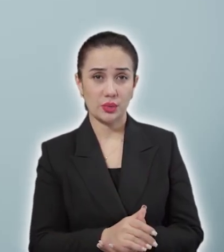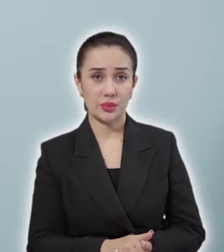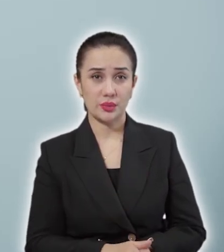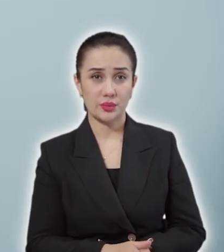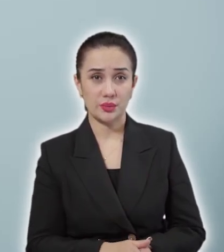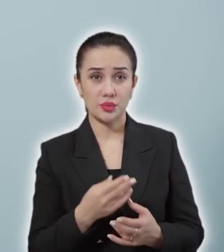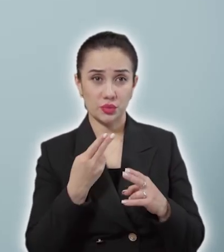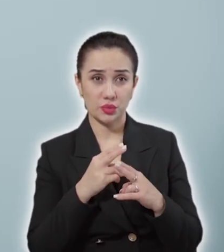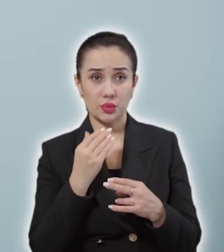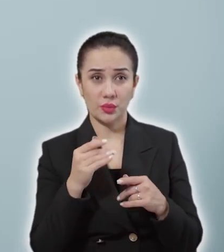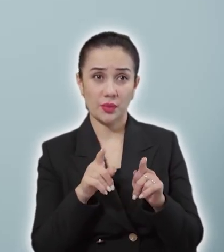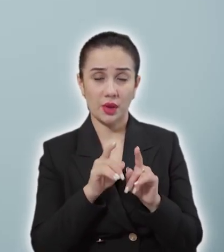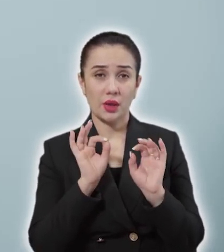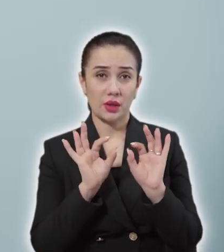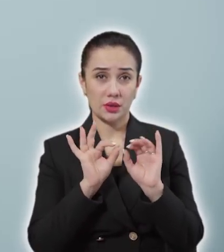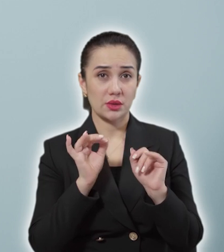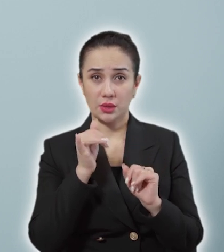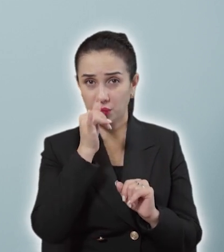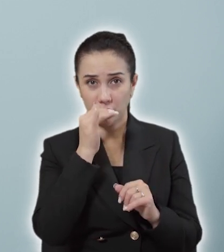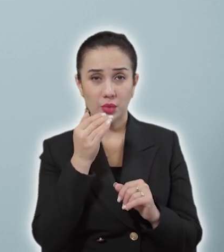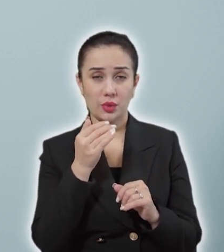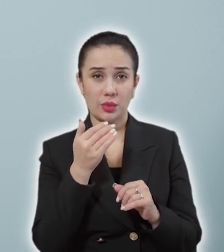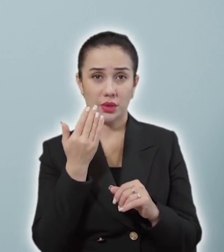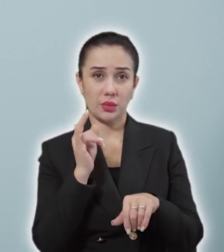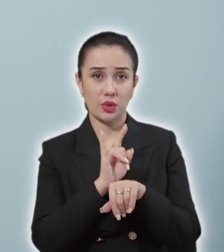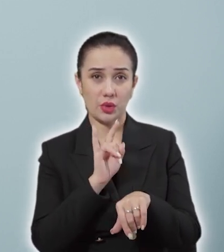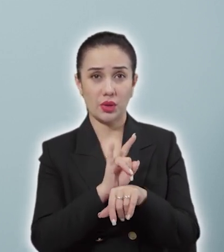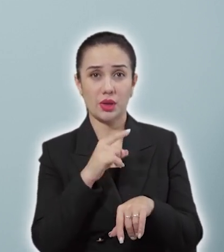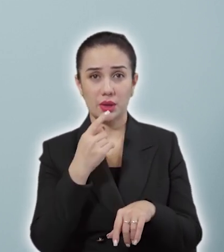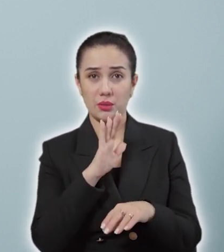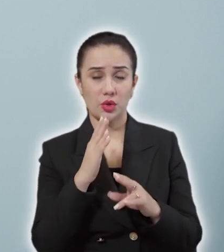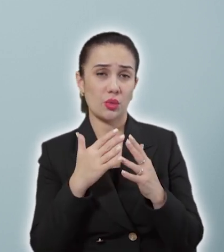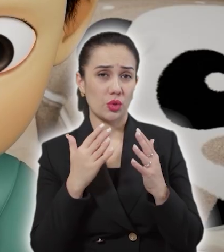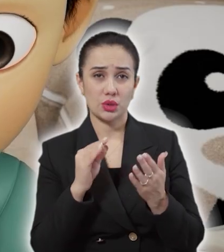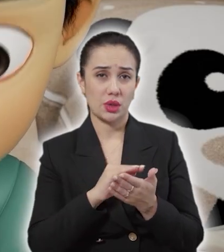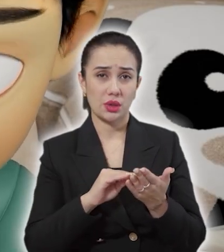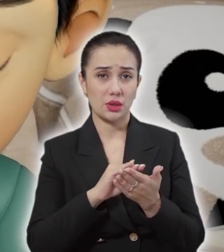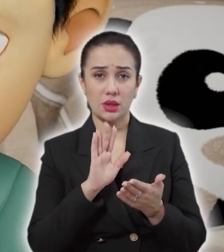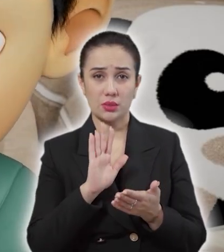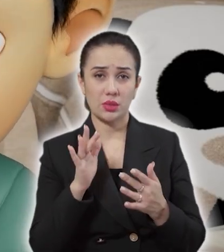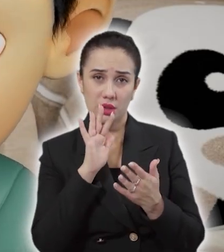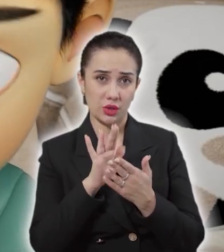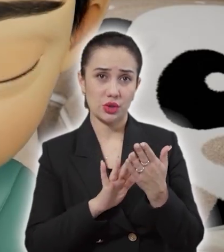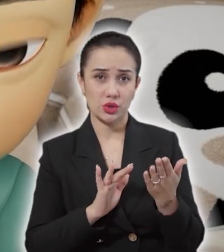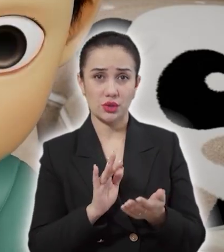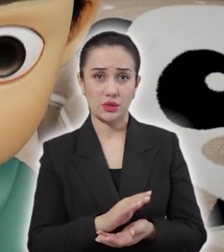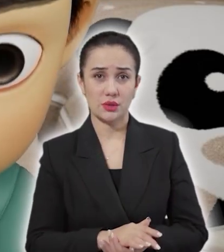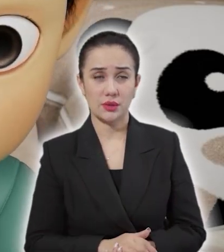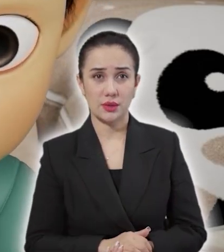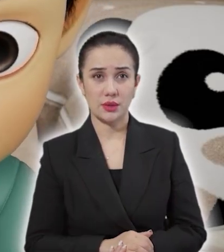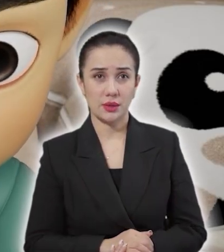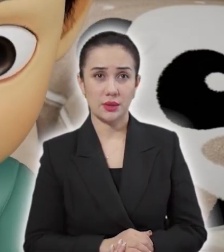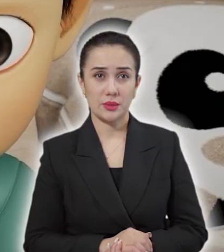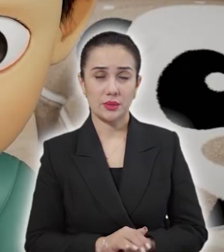qara-yu. Shuni shunaqa deb aytsang bo'lmaydimi yolg'on gapirmasdan? Boshqa qaytarilmaydi.